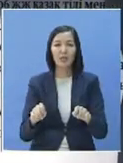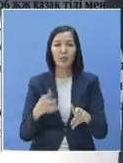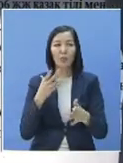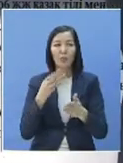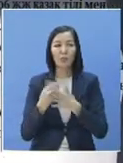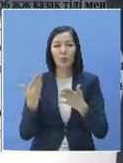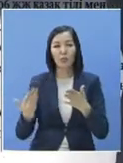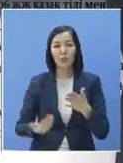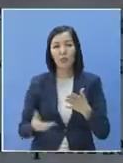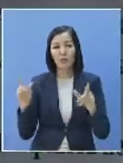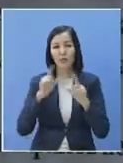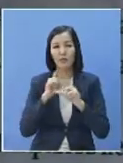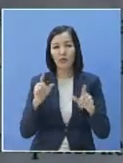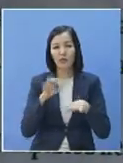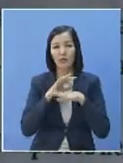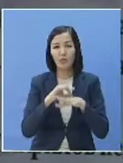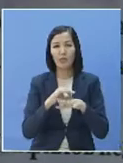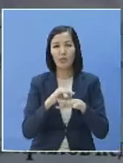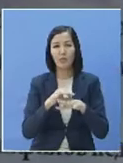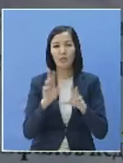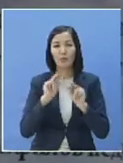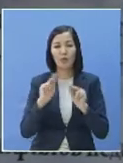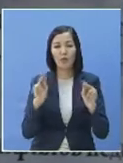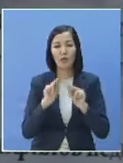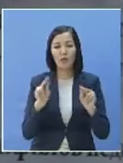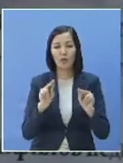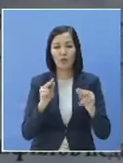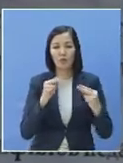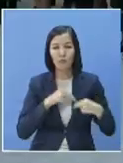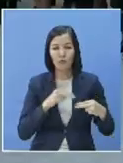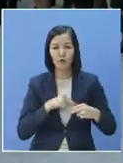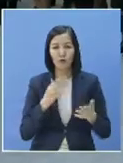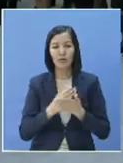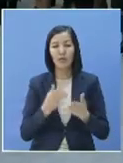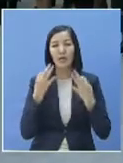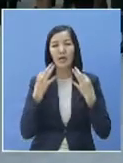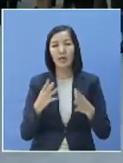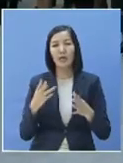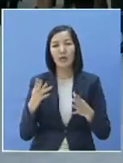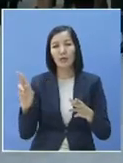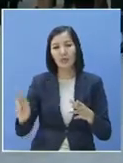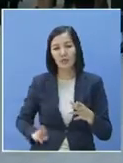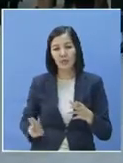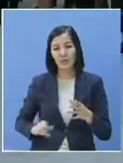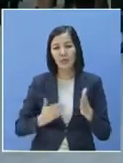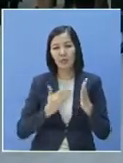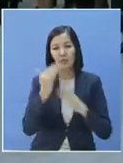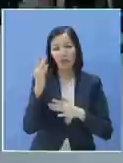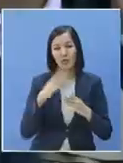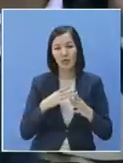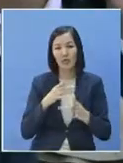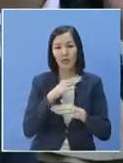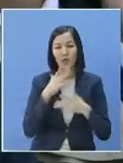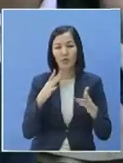50 жылын осы білім шаңырағында өткізіп, ағартушылық қызметпен айналысты. Қарапайым оқытушыдан колледж басшысына дейін көтерілді.